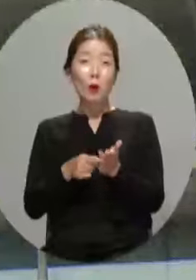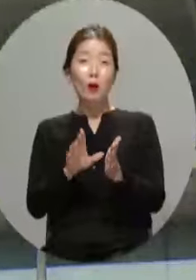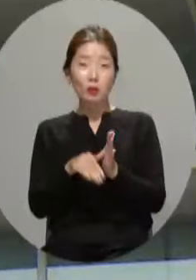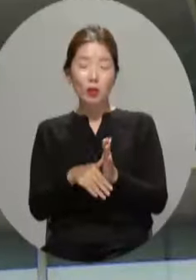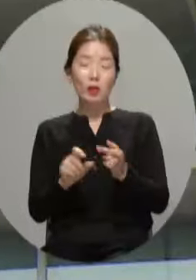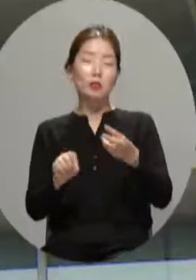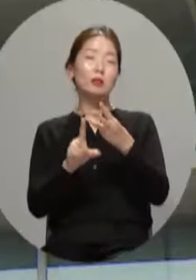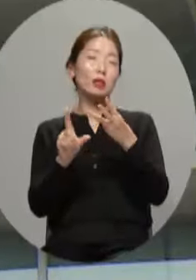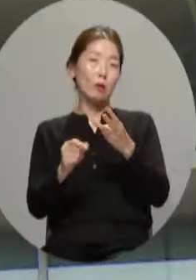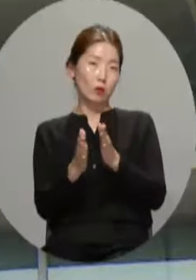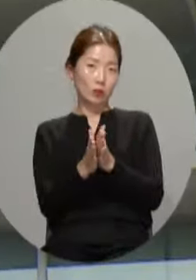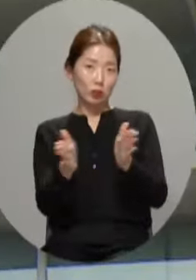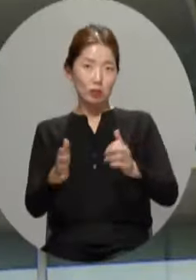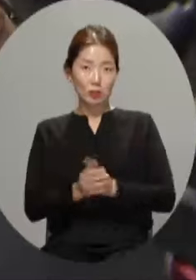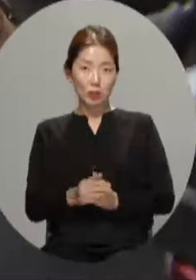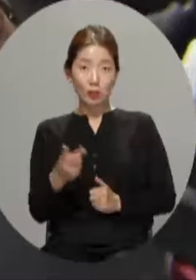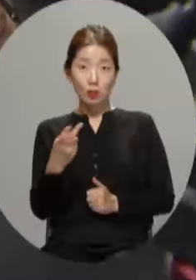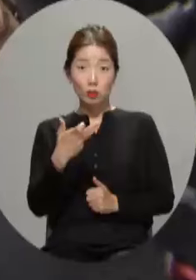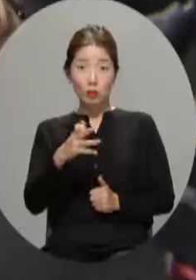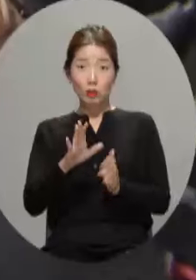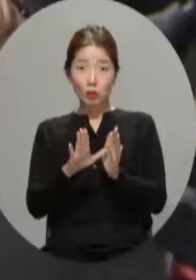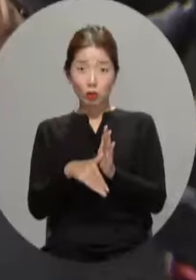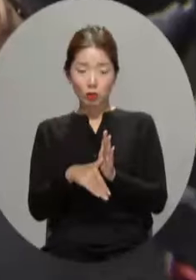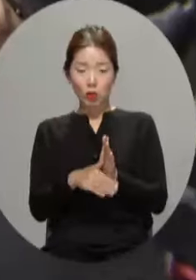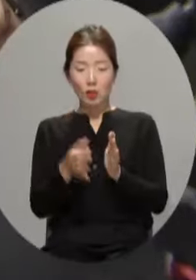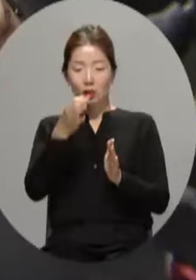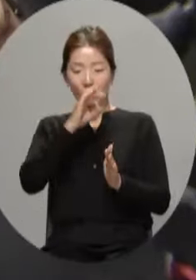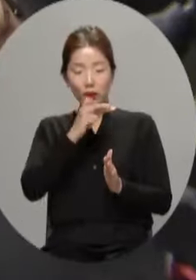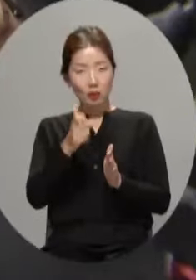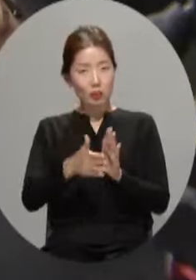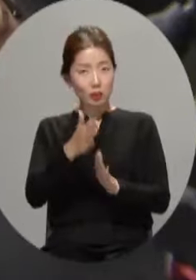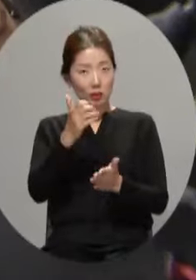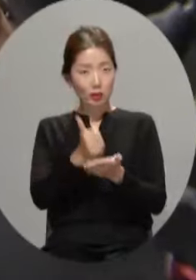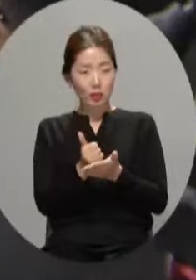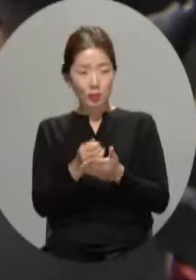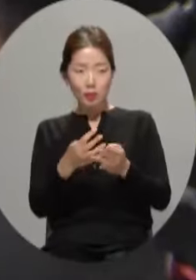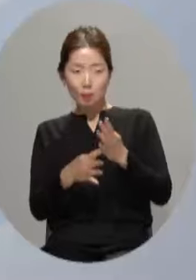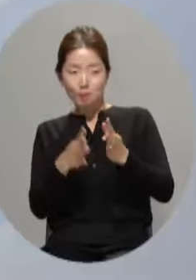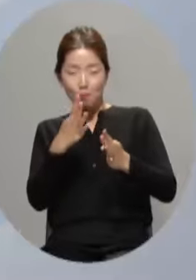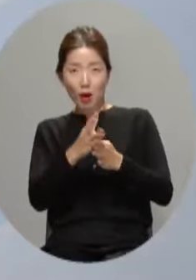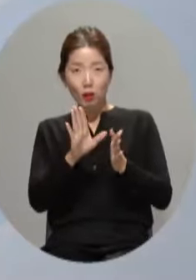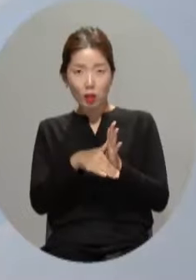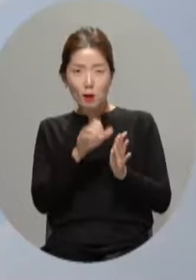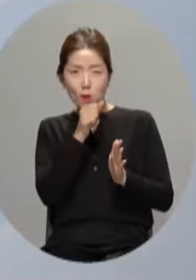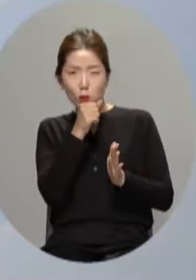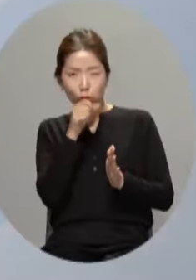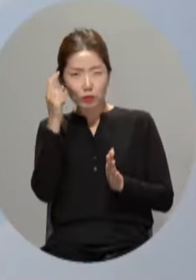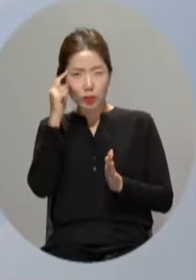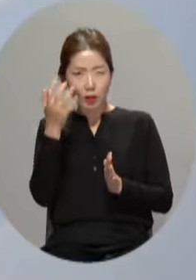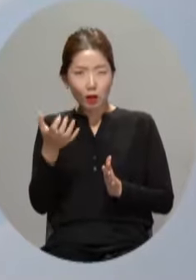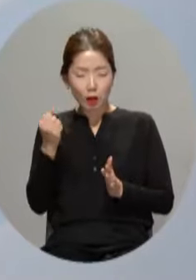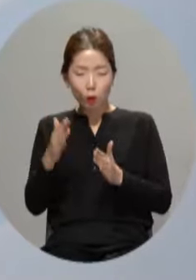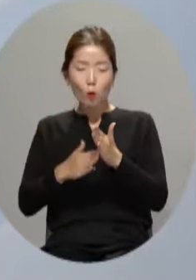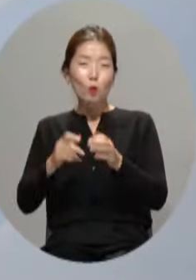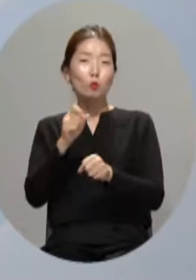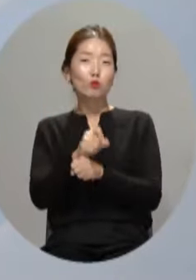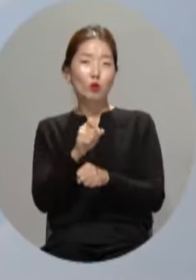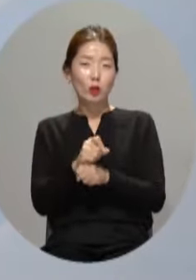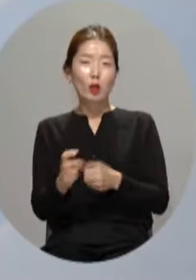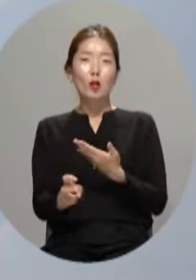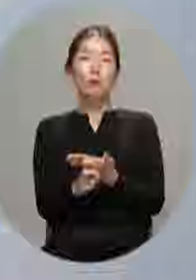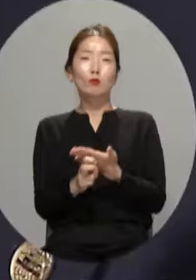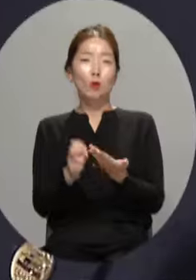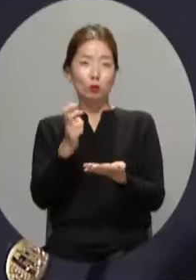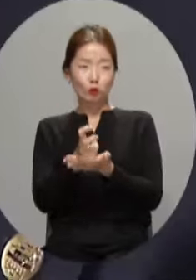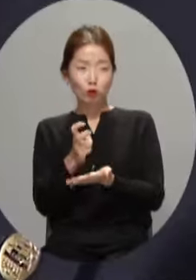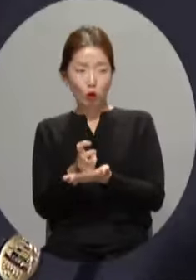올 3월. 지난 2018년 정 시장이 지방선거 재선을 앞두고 득표를 의식해 공무원에게 불법